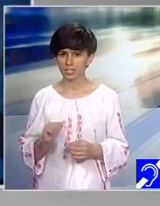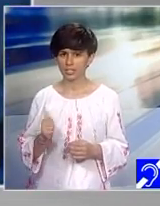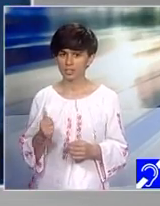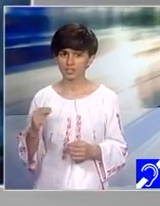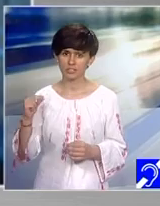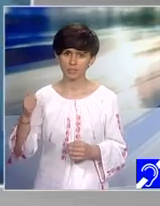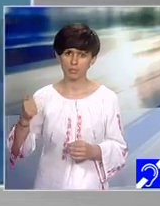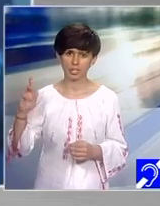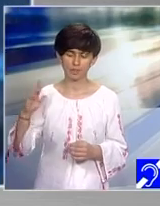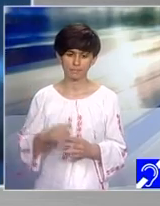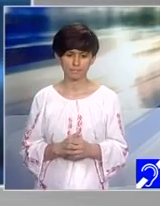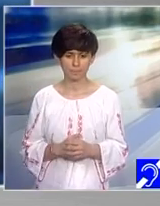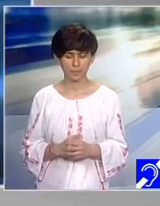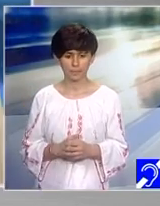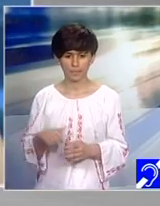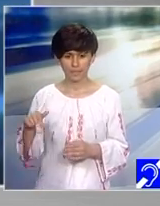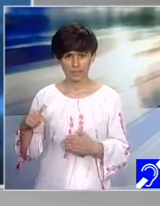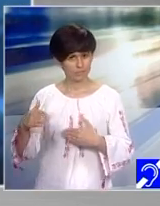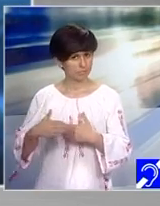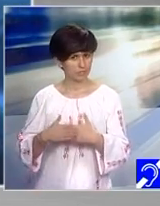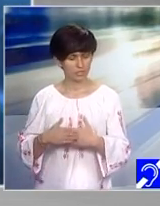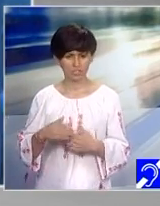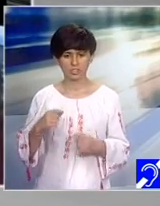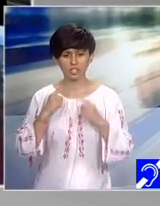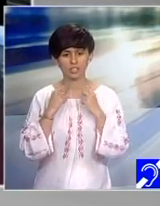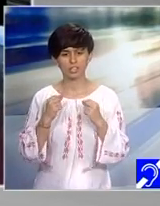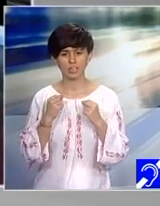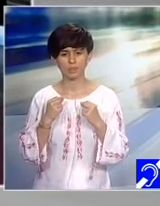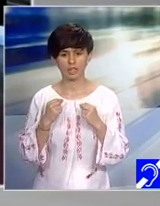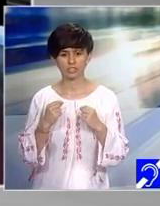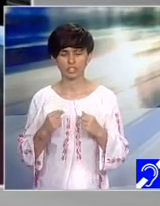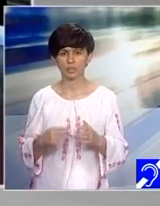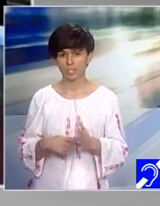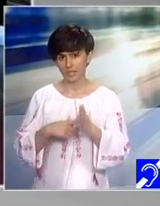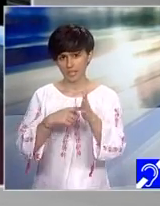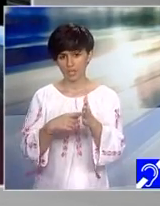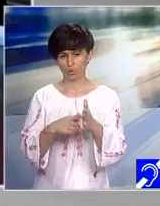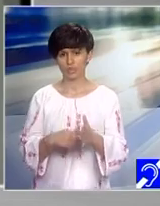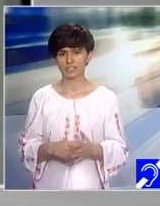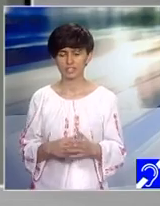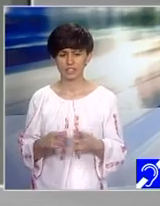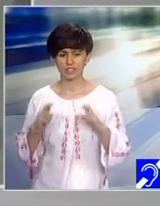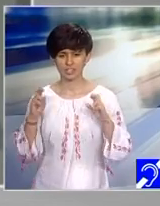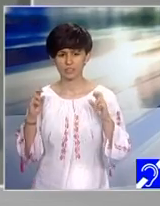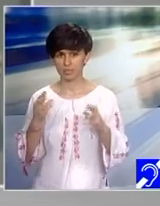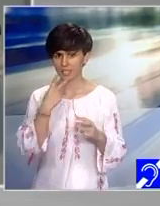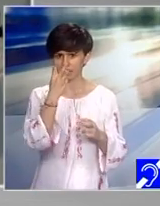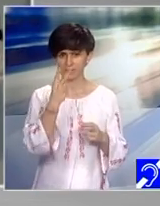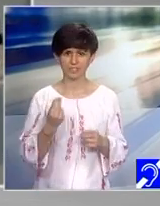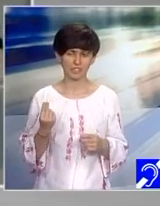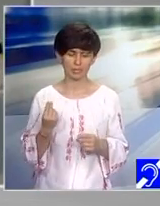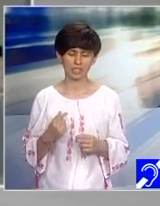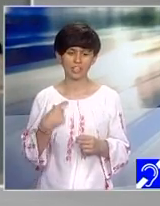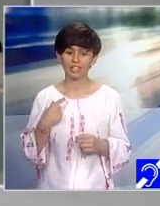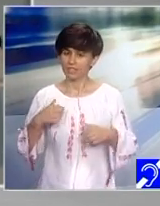Pe lângă această cămașă am mai... o expun așa un pic, sper că se vede bine, e o bucurie și